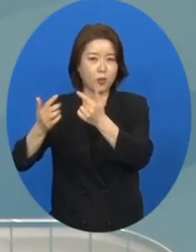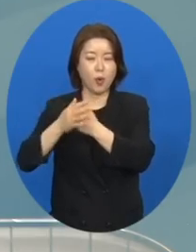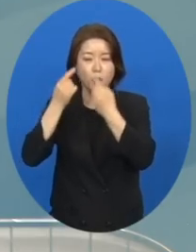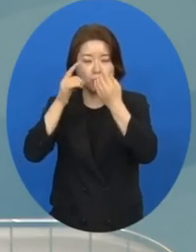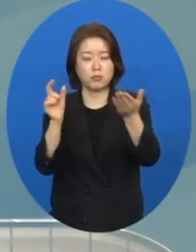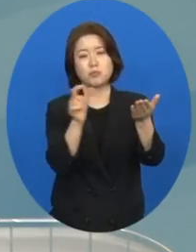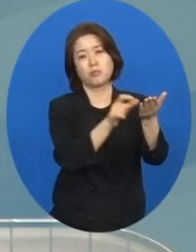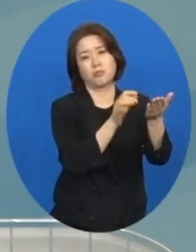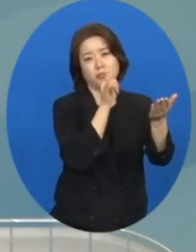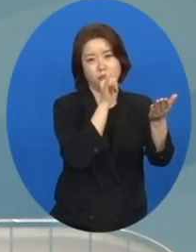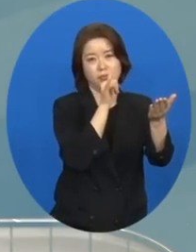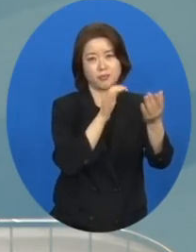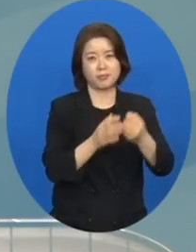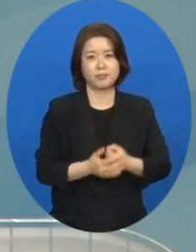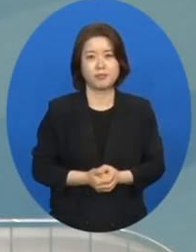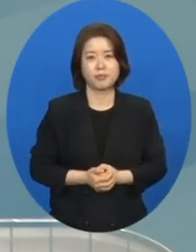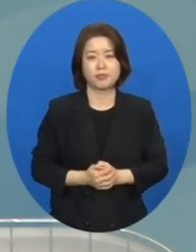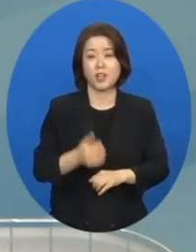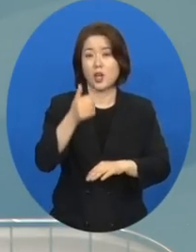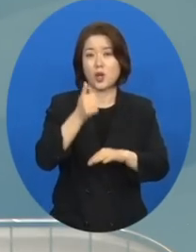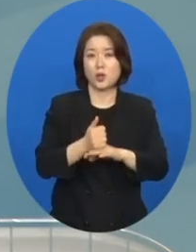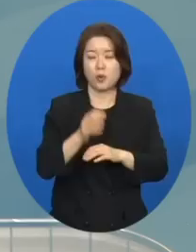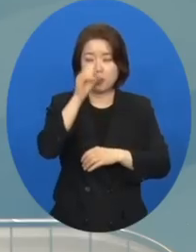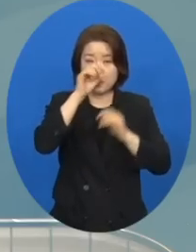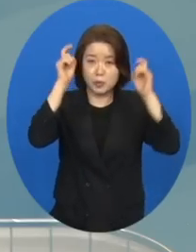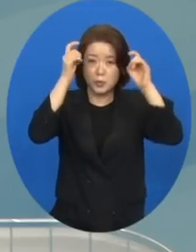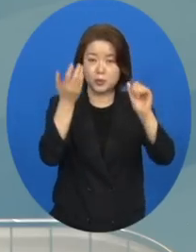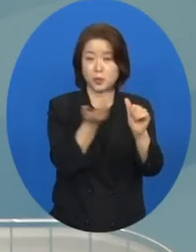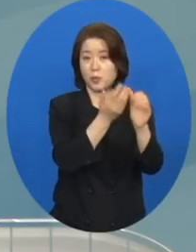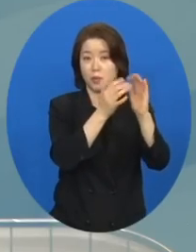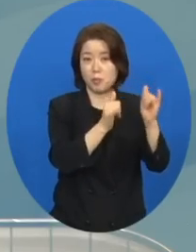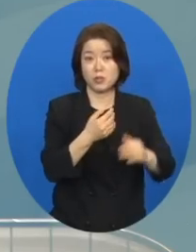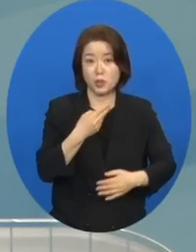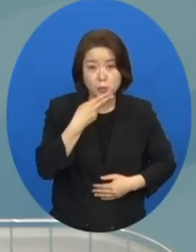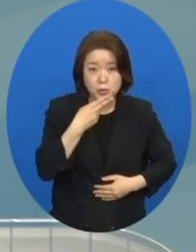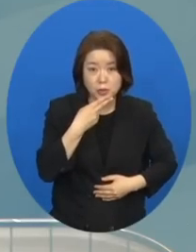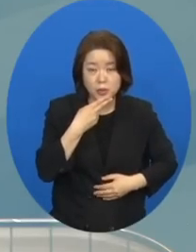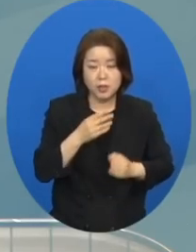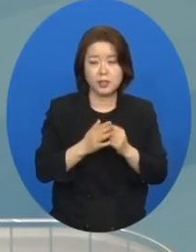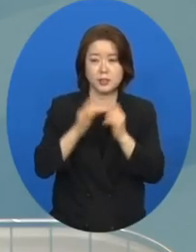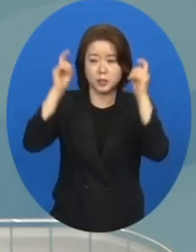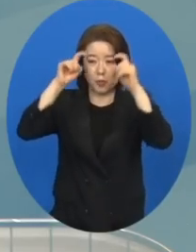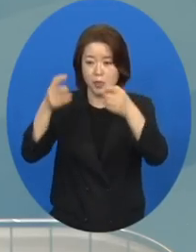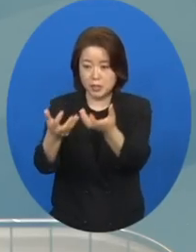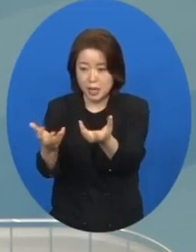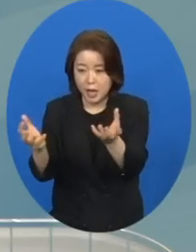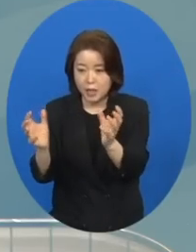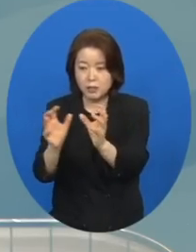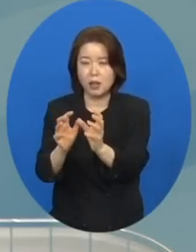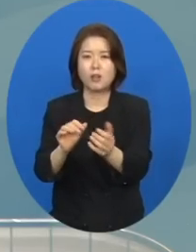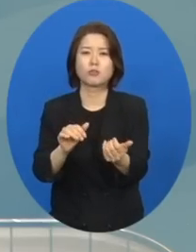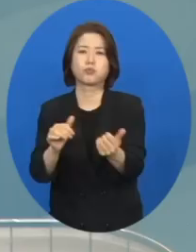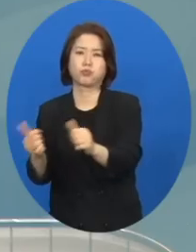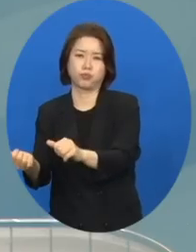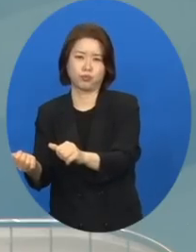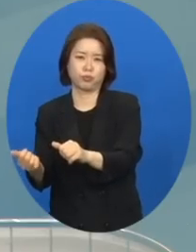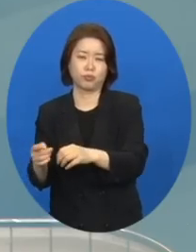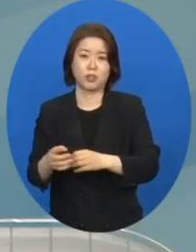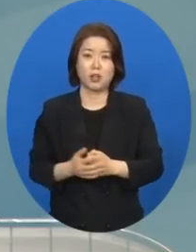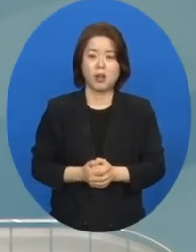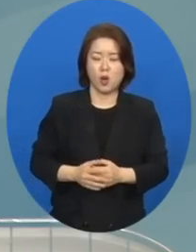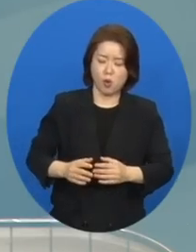하시죠 결국 이 선한 목자가 없으면 요양 때는 축 쑤 미 다 굶어죽을 수밖에 없어요